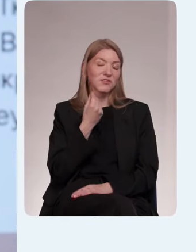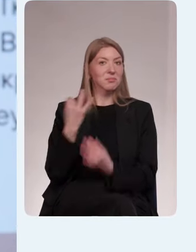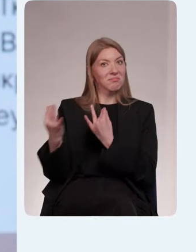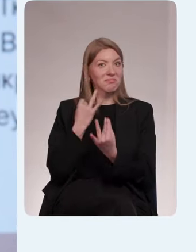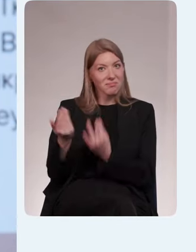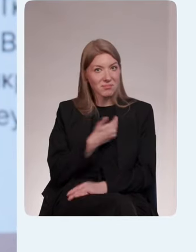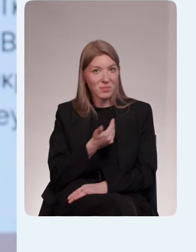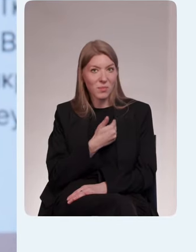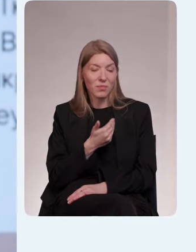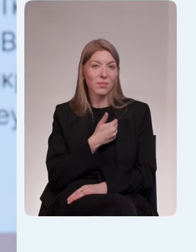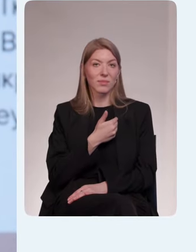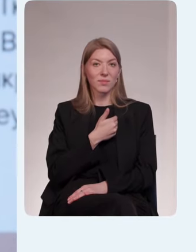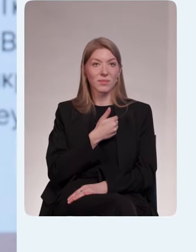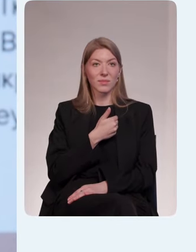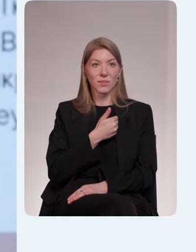разговорчивый, без кольца, знаете.